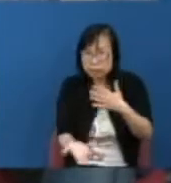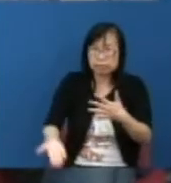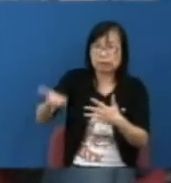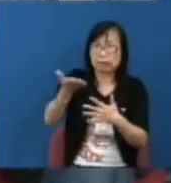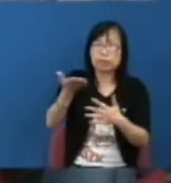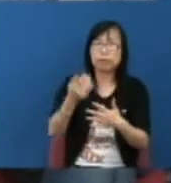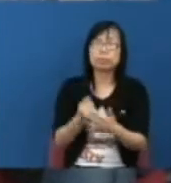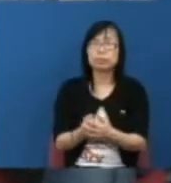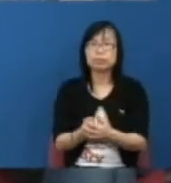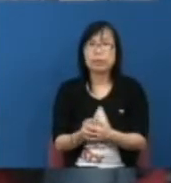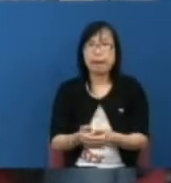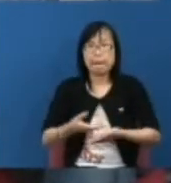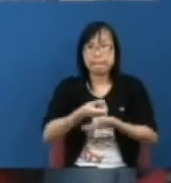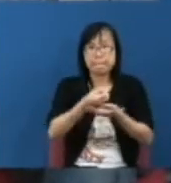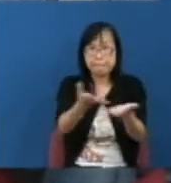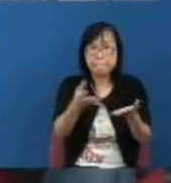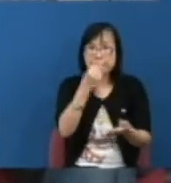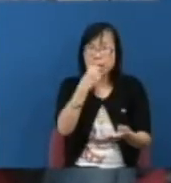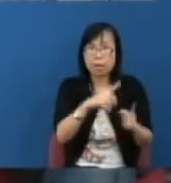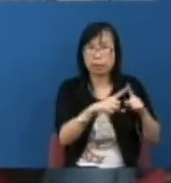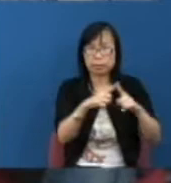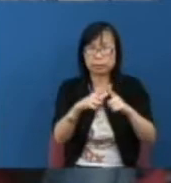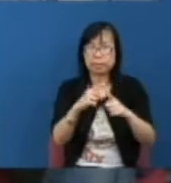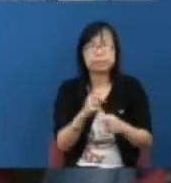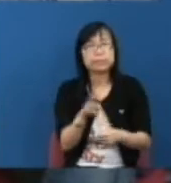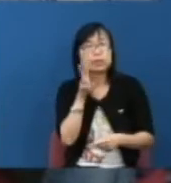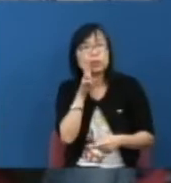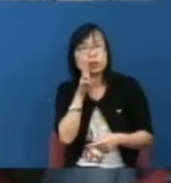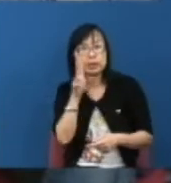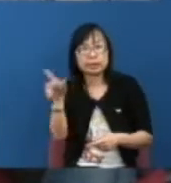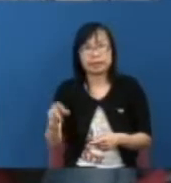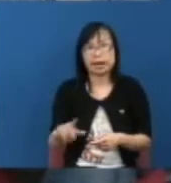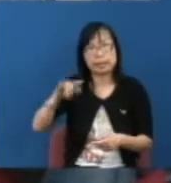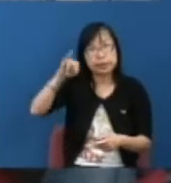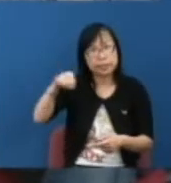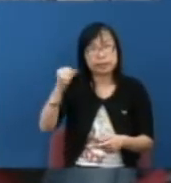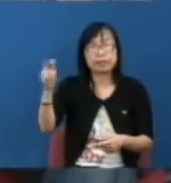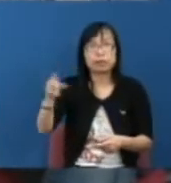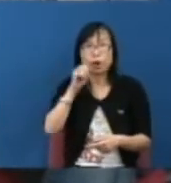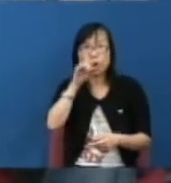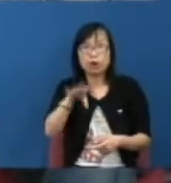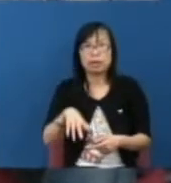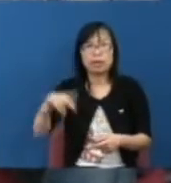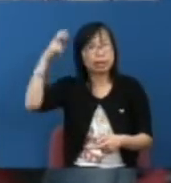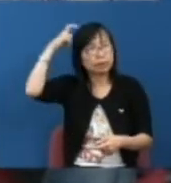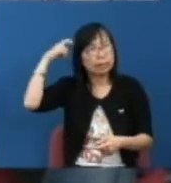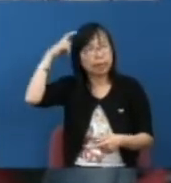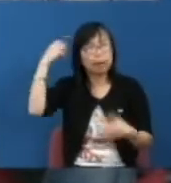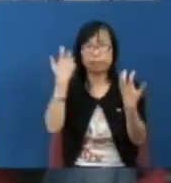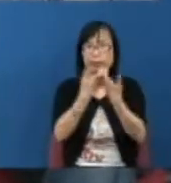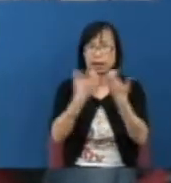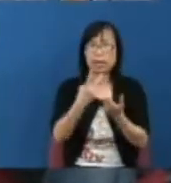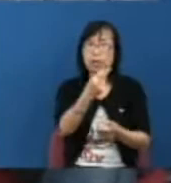俾即係市民咯。即係如果你能夠即係正如好似阿蒲職師咁講，你有碳審計或者你有